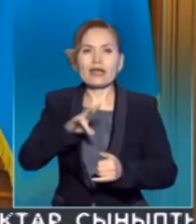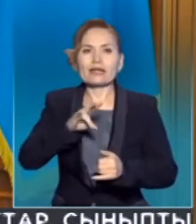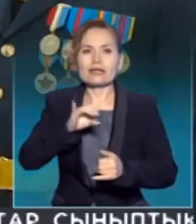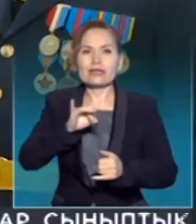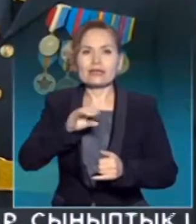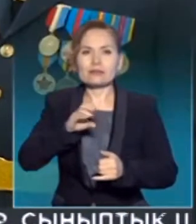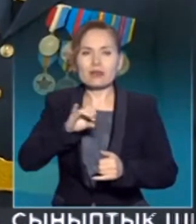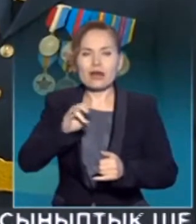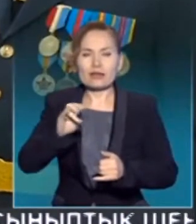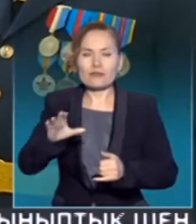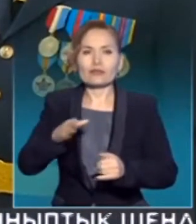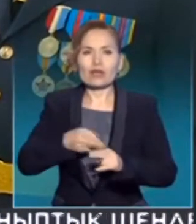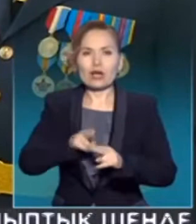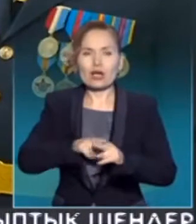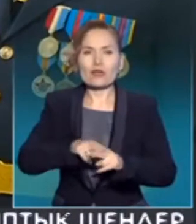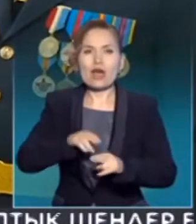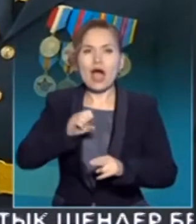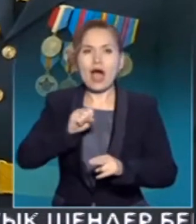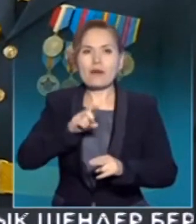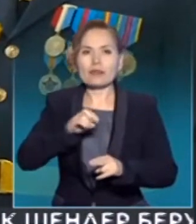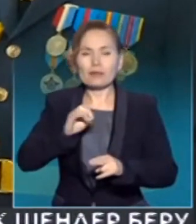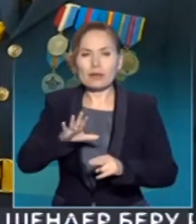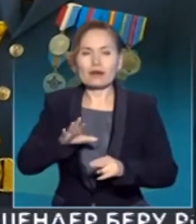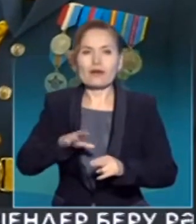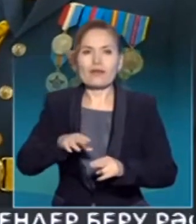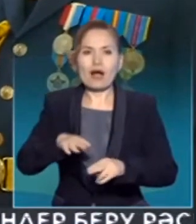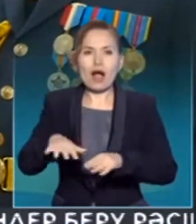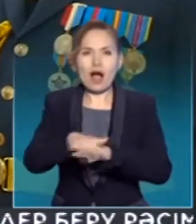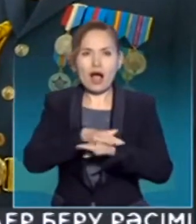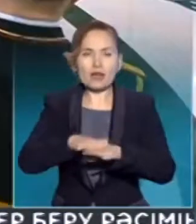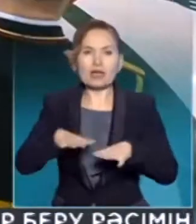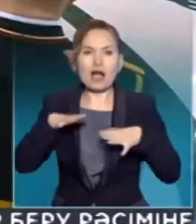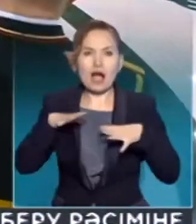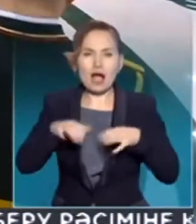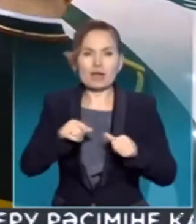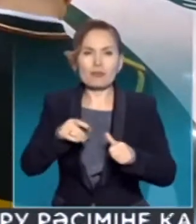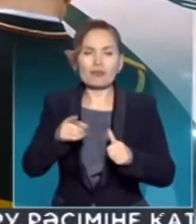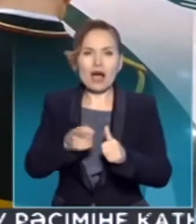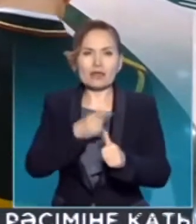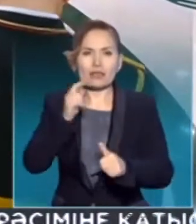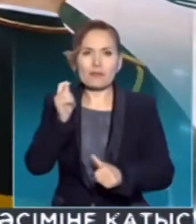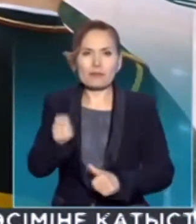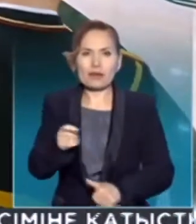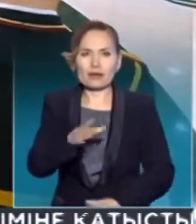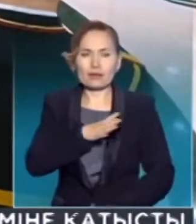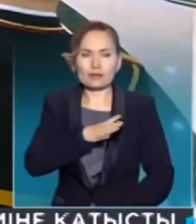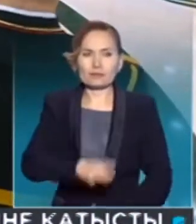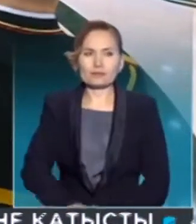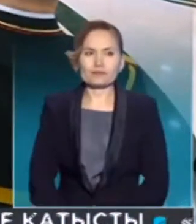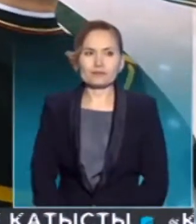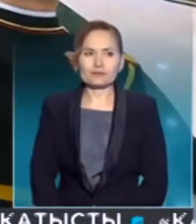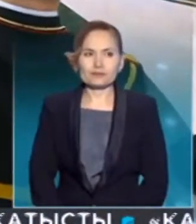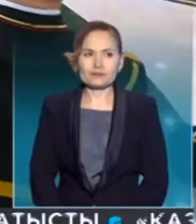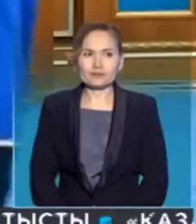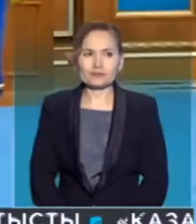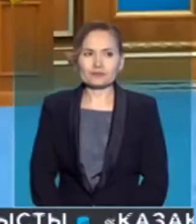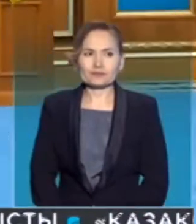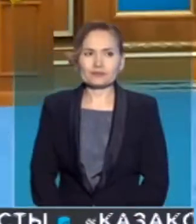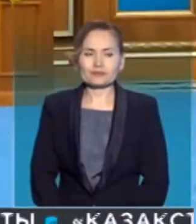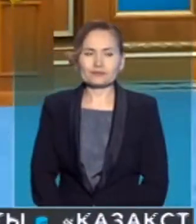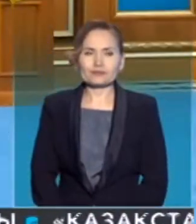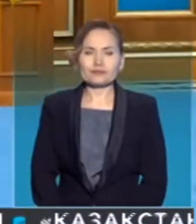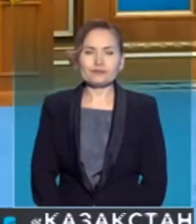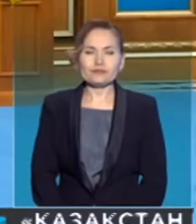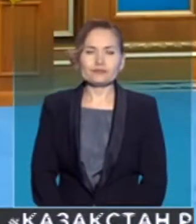пен Төлеуғали Әбдібековке халық қаһарманы атағын берді. Айрықша ерекше белгісі алтын жұлдыз бен Отан